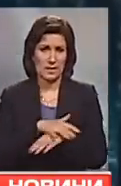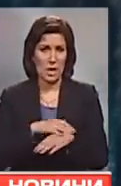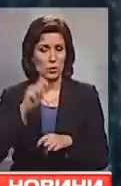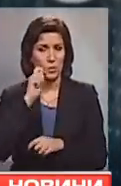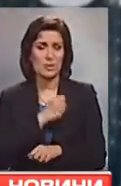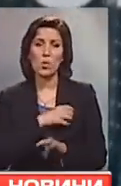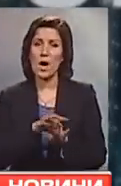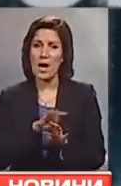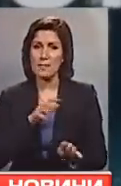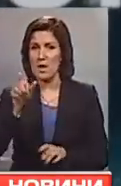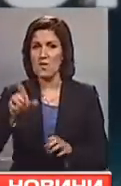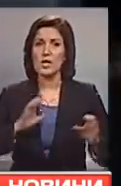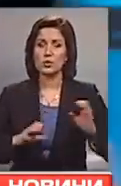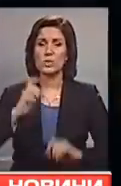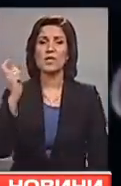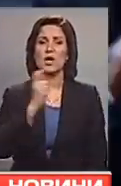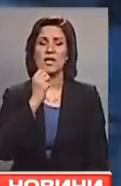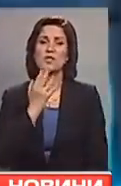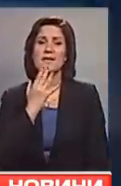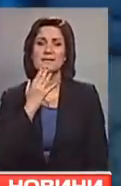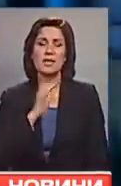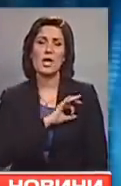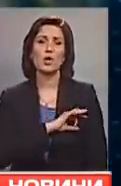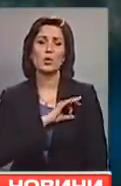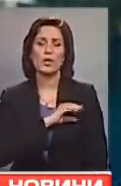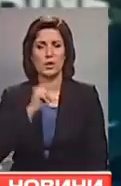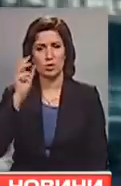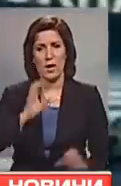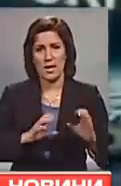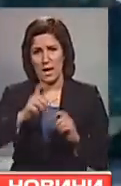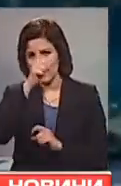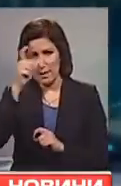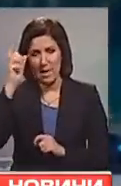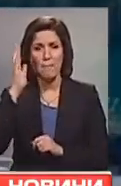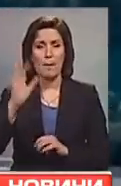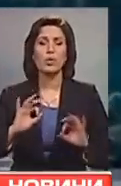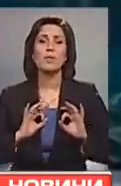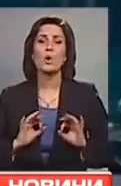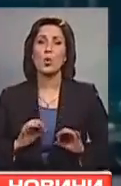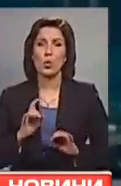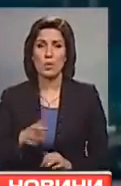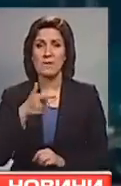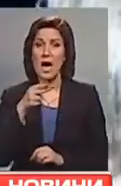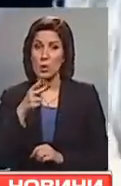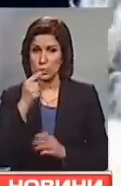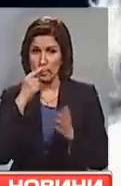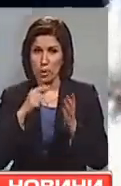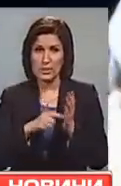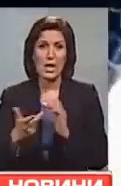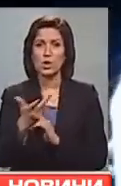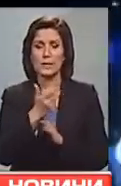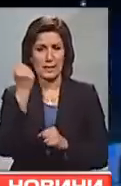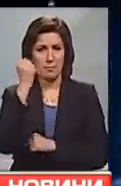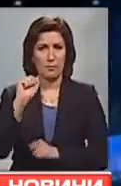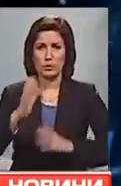українську армію. Вона студентка Харківської національної юридичної академії, майбутній прокурор. Гаркуша потрапила до трійки